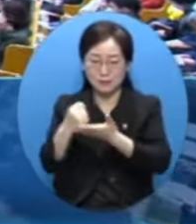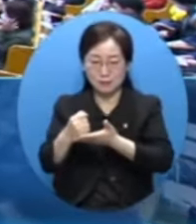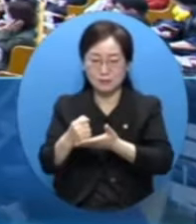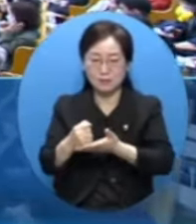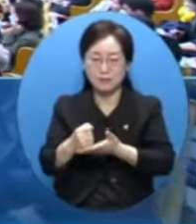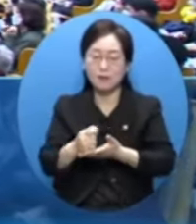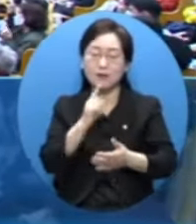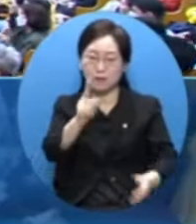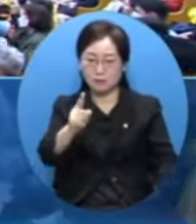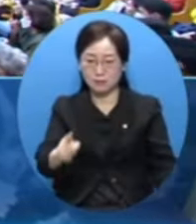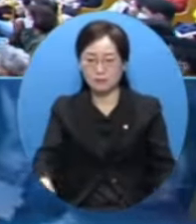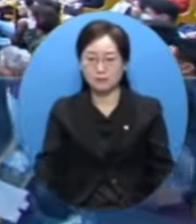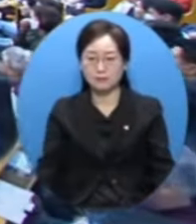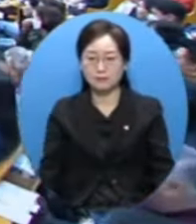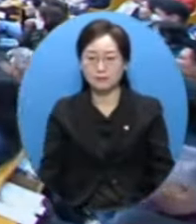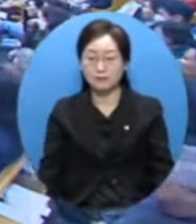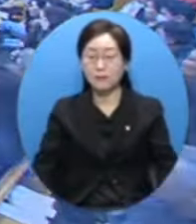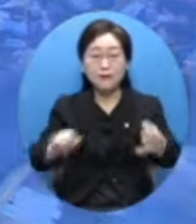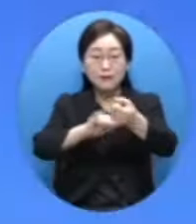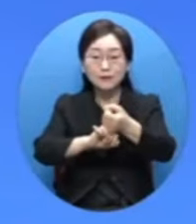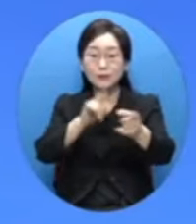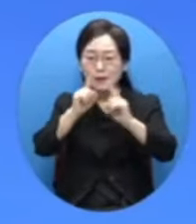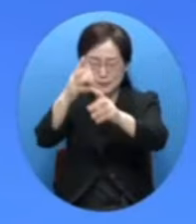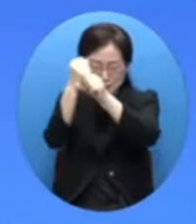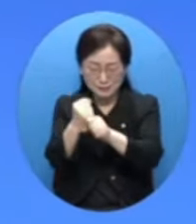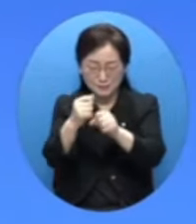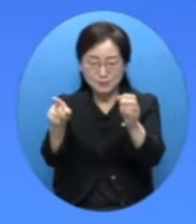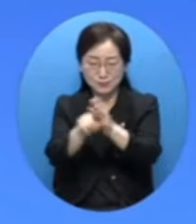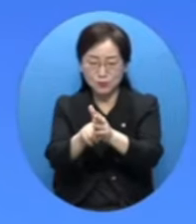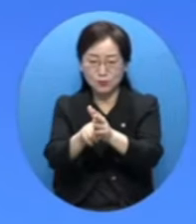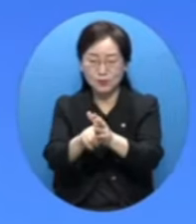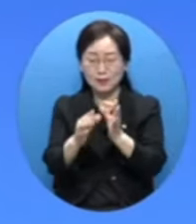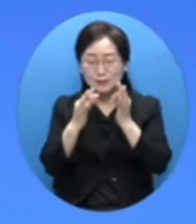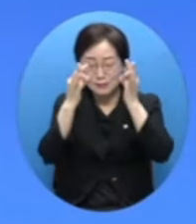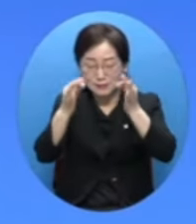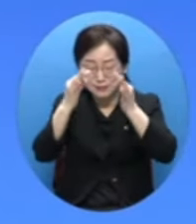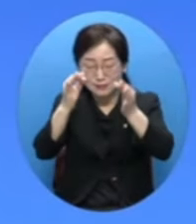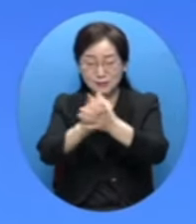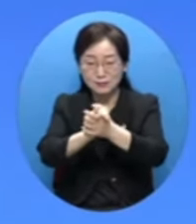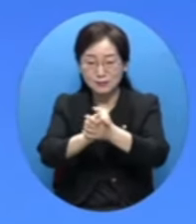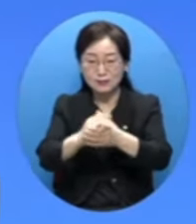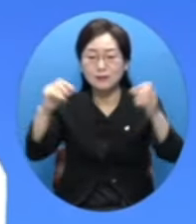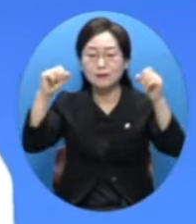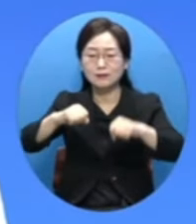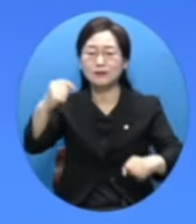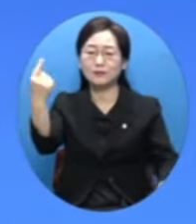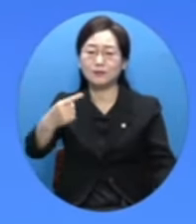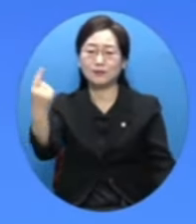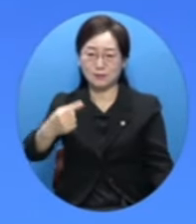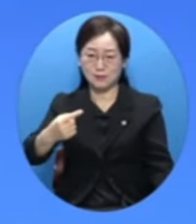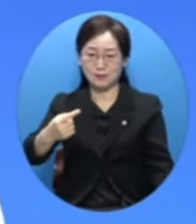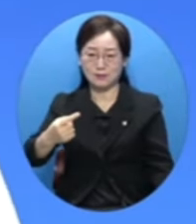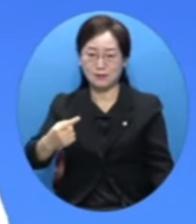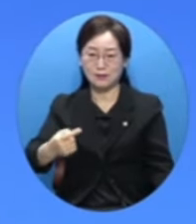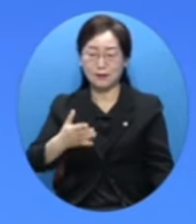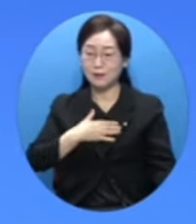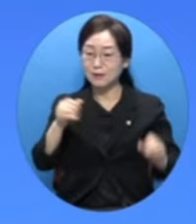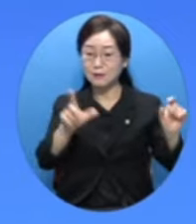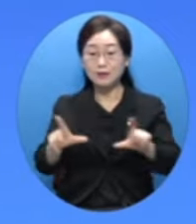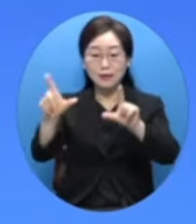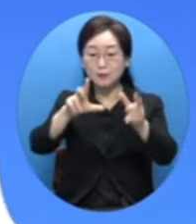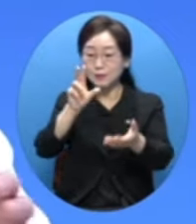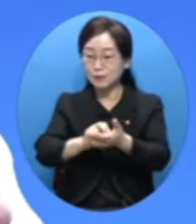하시니라. 약속의 말씀 붙잡고 믿고 간절히 기도할 때 응답이 다가오는 것입니다. 내 삶의